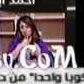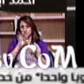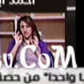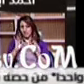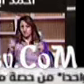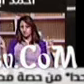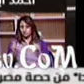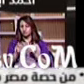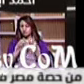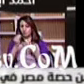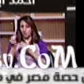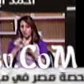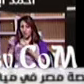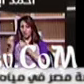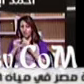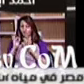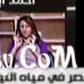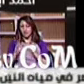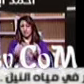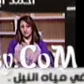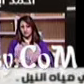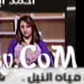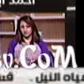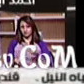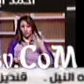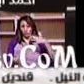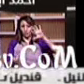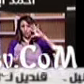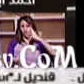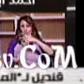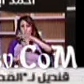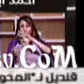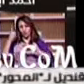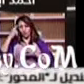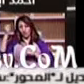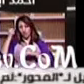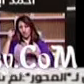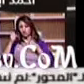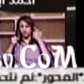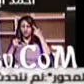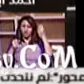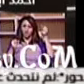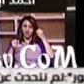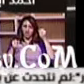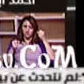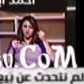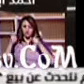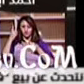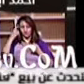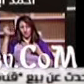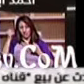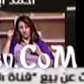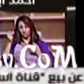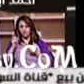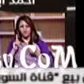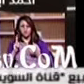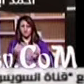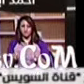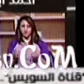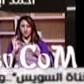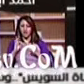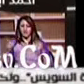ما فيش حلول في حلول بس احنا مش عايزين نعملها كل واحد منشف دماغه وبلد 90 مليون اعظم بلد في في الم